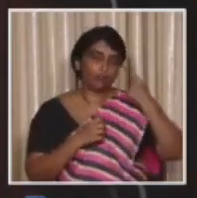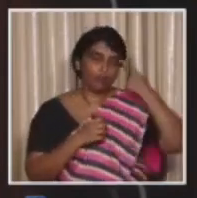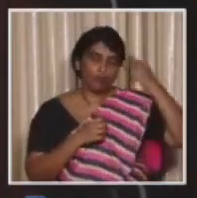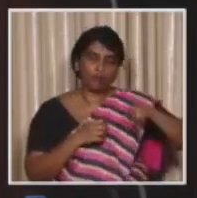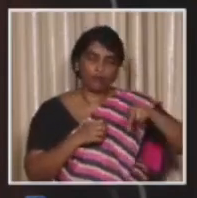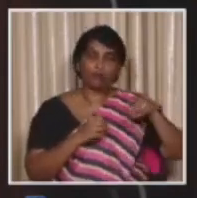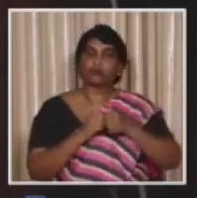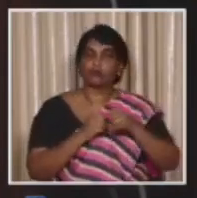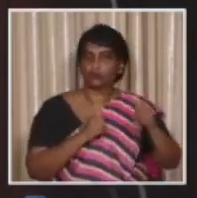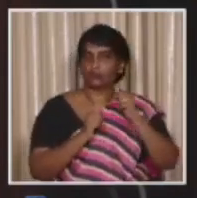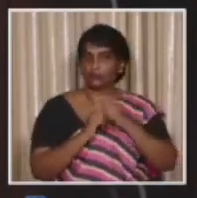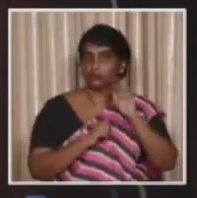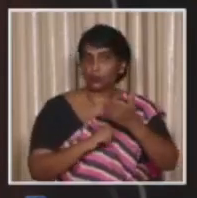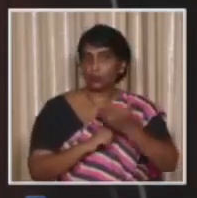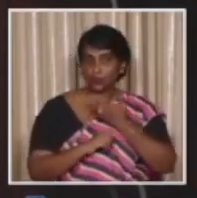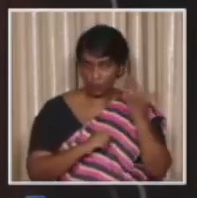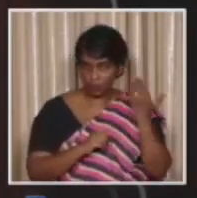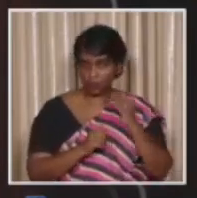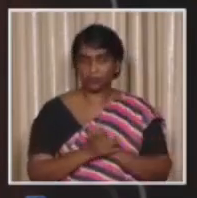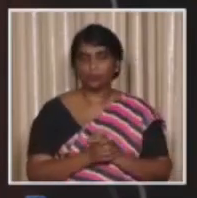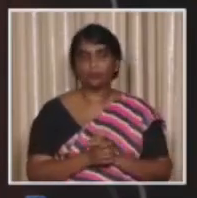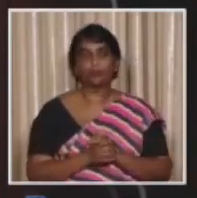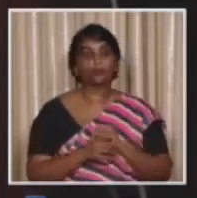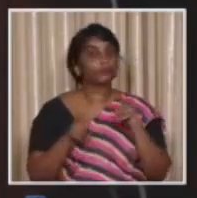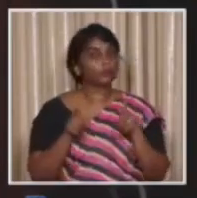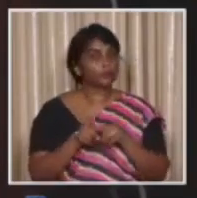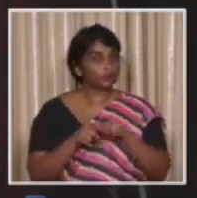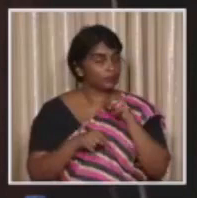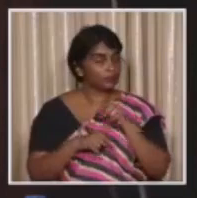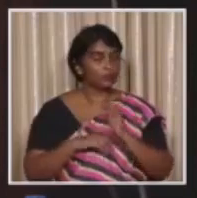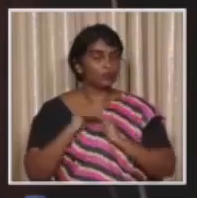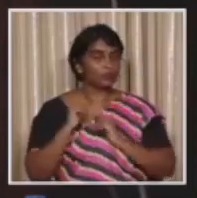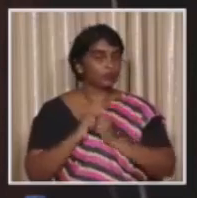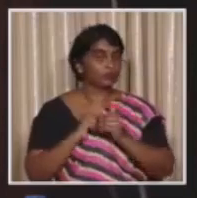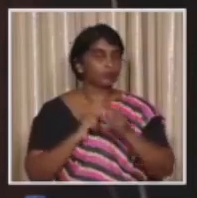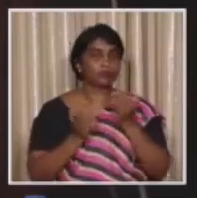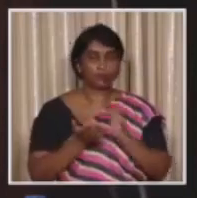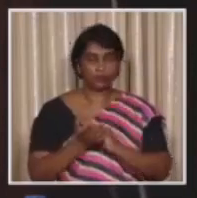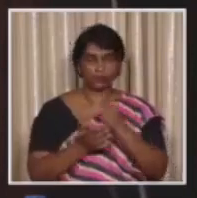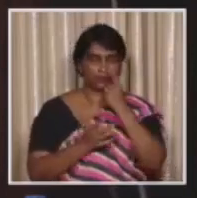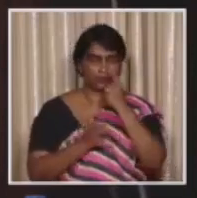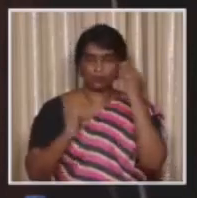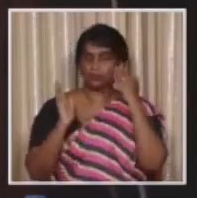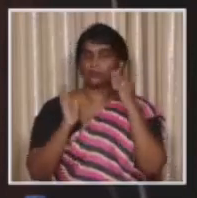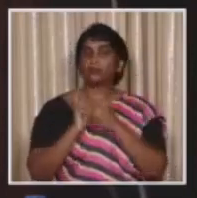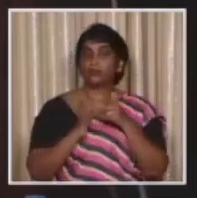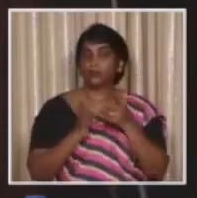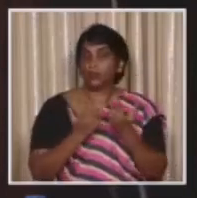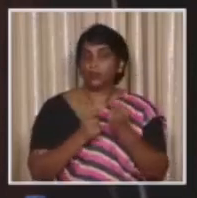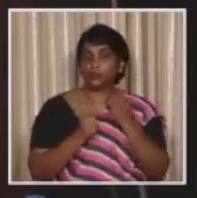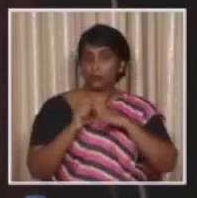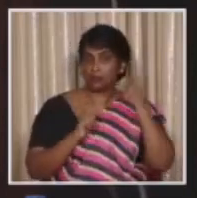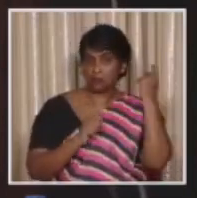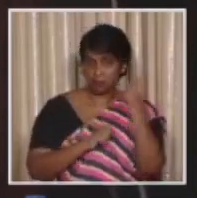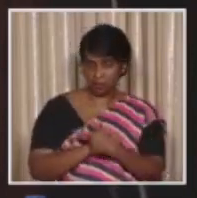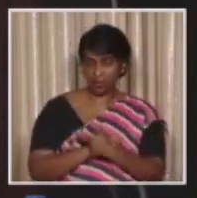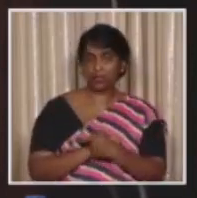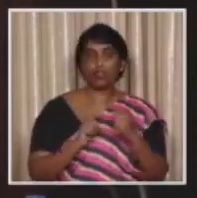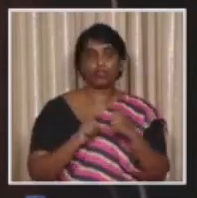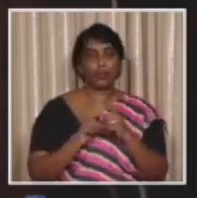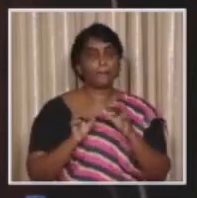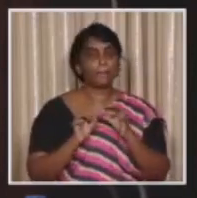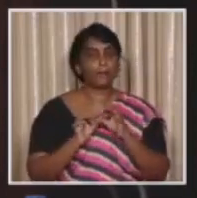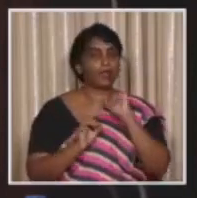කරනවා ඒ දේ සිද්ධ කරන්න පුළුවන්කම ලැබේවි කියලා. ඒක නිසා මේ ක්‍රියාවලිය තුළ තවත් එක් කාරණාවක් තමයි මේකට ලැබෙන වන්දි ප්‍රමාණය ඩොලර්